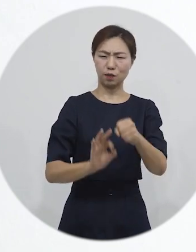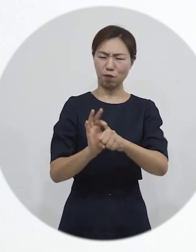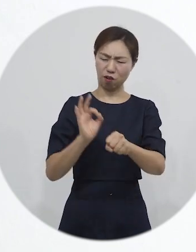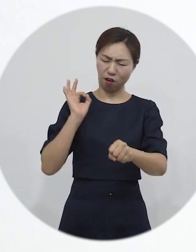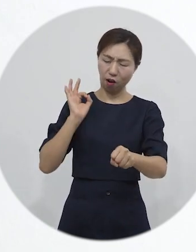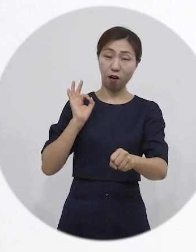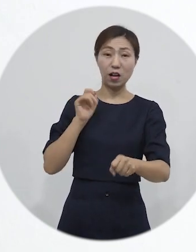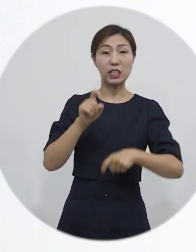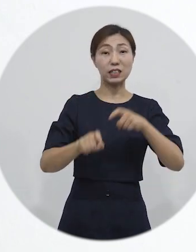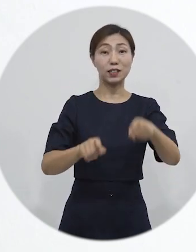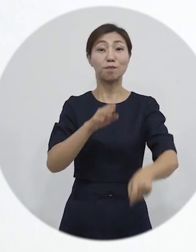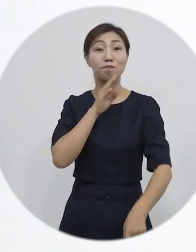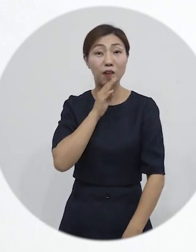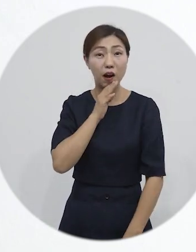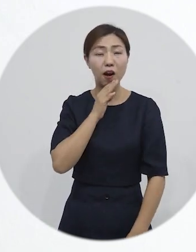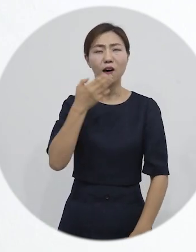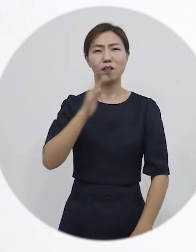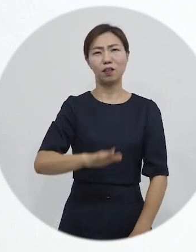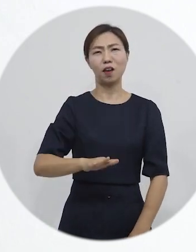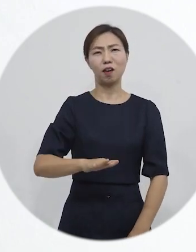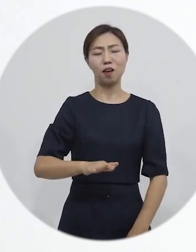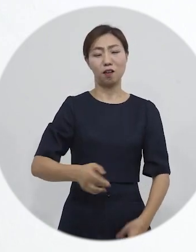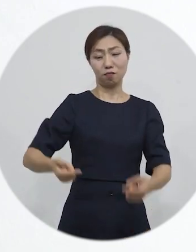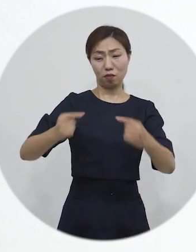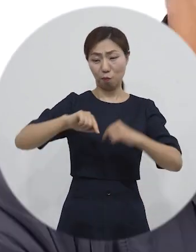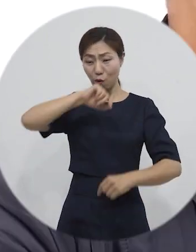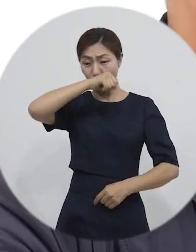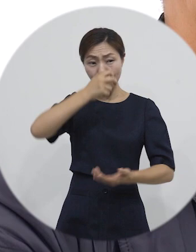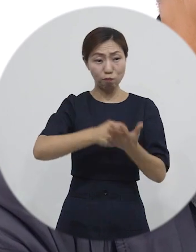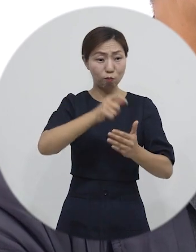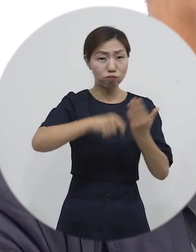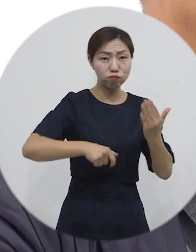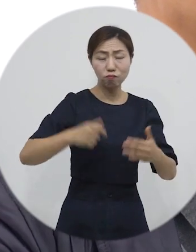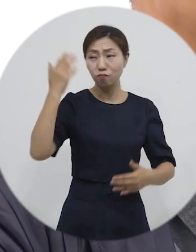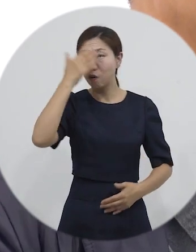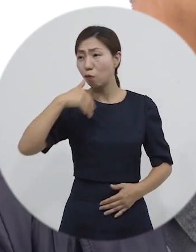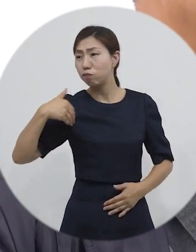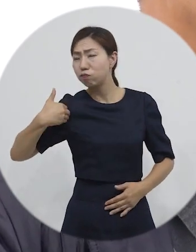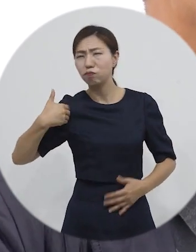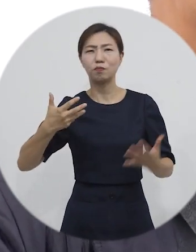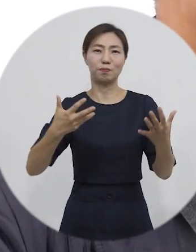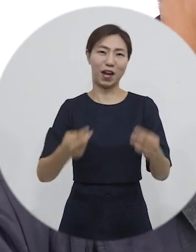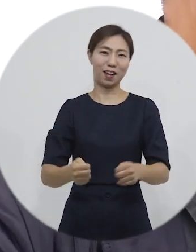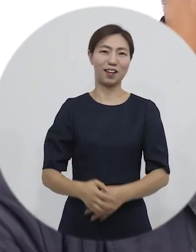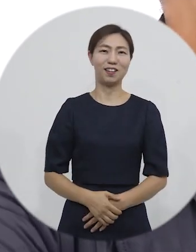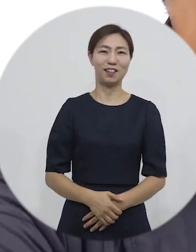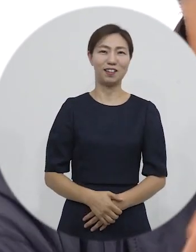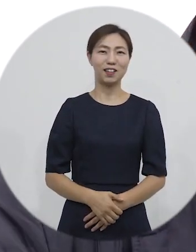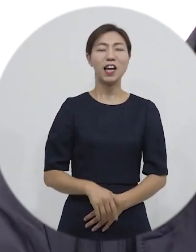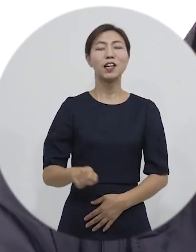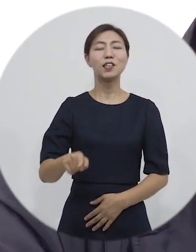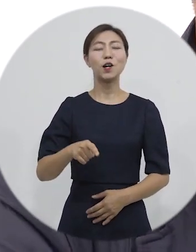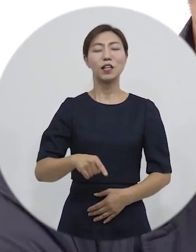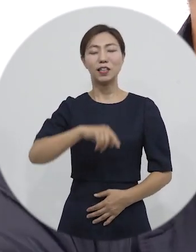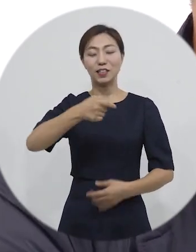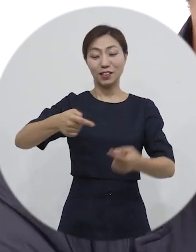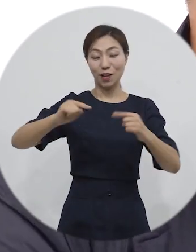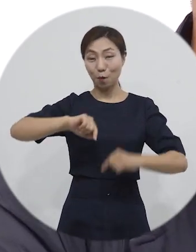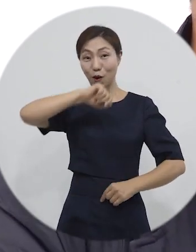됐음에도 불구하고 아직도 참여예산제를 잘 모르시는 분들이 있습니다. 그래서 이분들한테 이 참여예산을 홍보하기